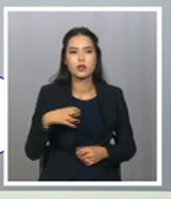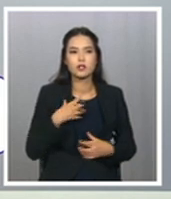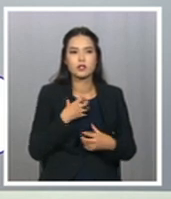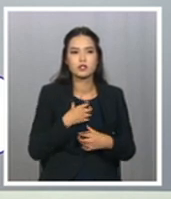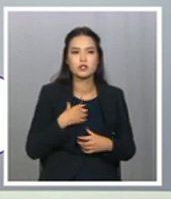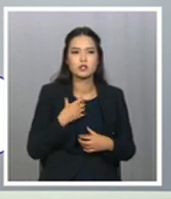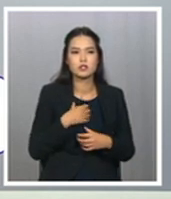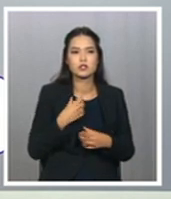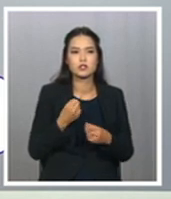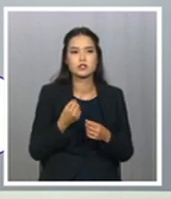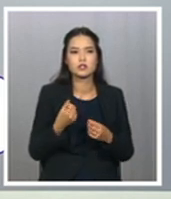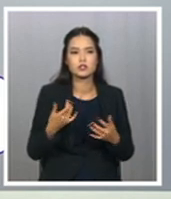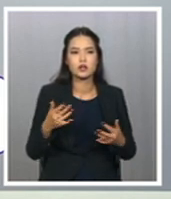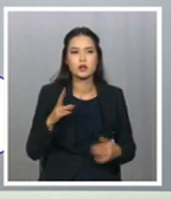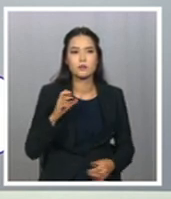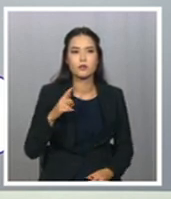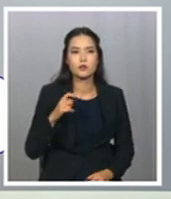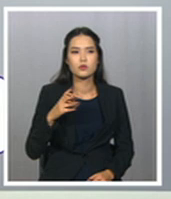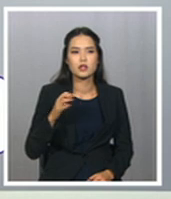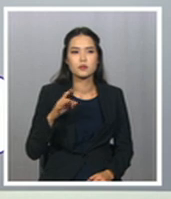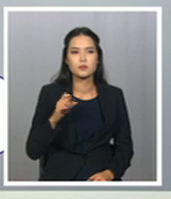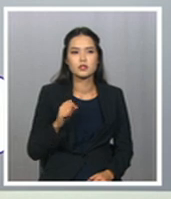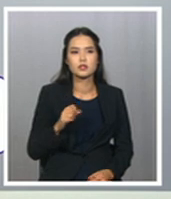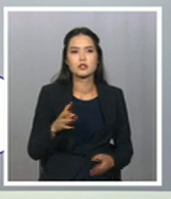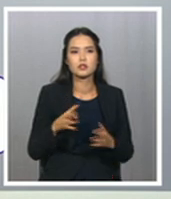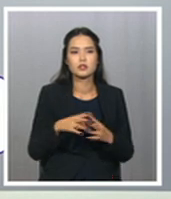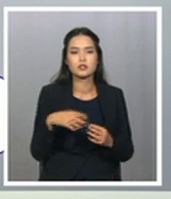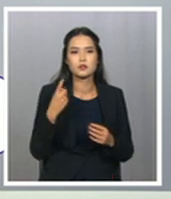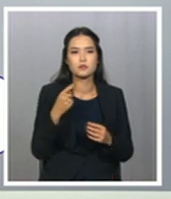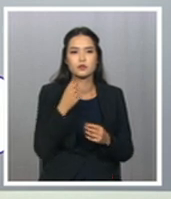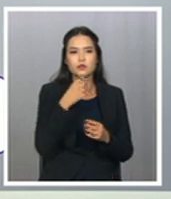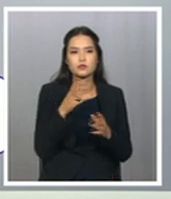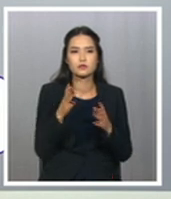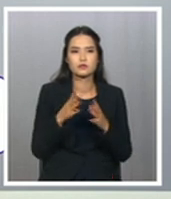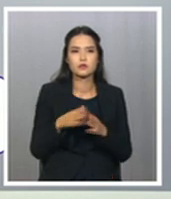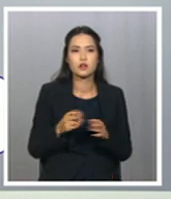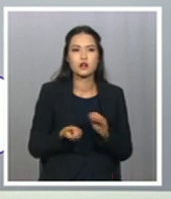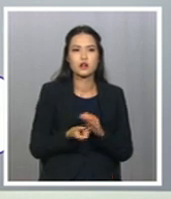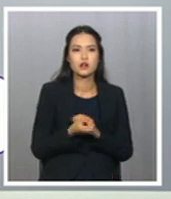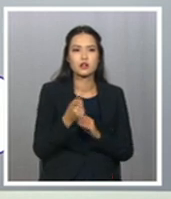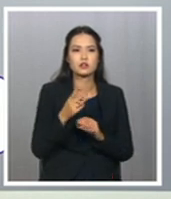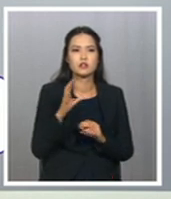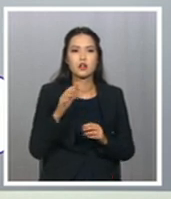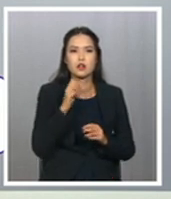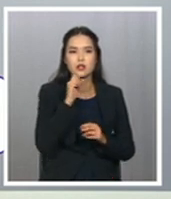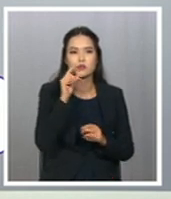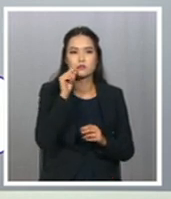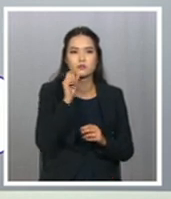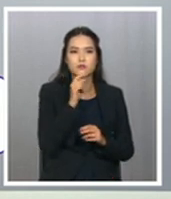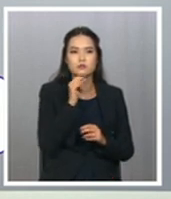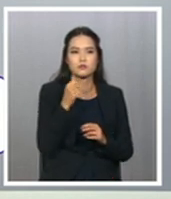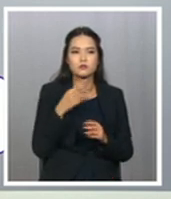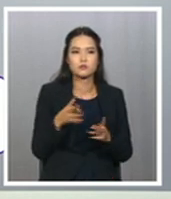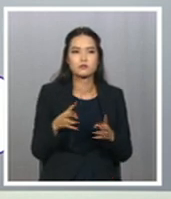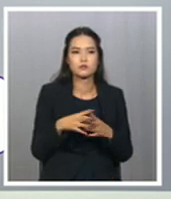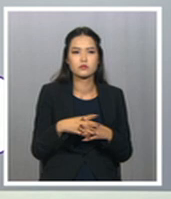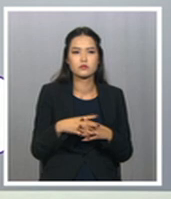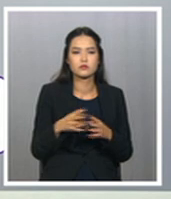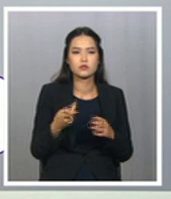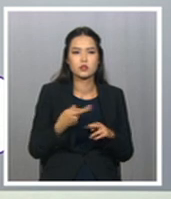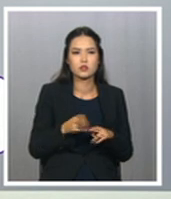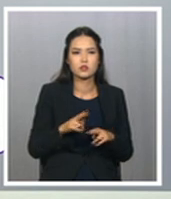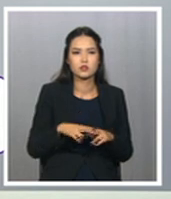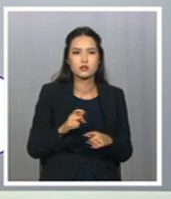Моногибридті будандастыру дегеніміз бір жұп белгілері бойынша айырмашылық жасайтын ата-аналық формаларды будандастыру болып табылады